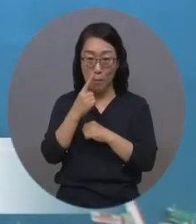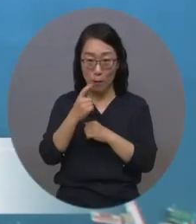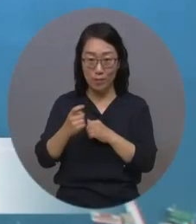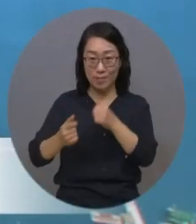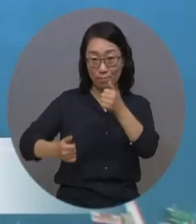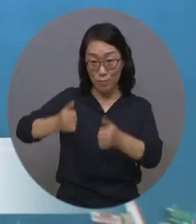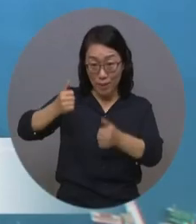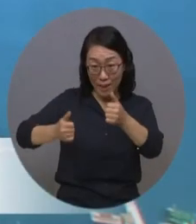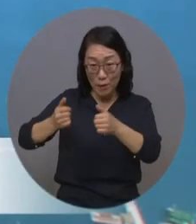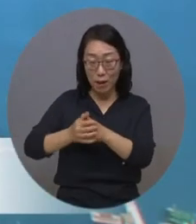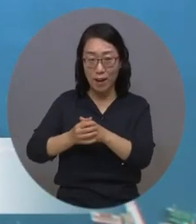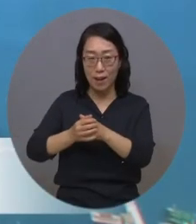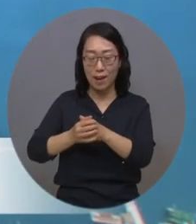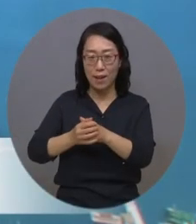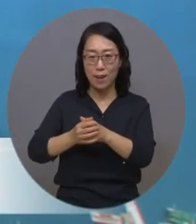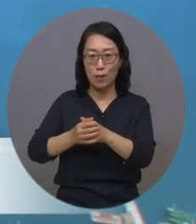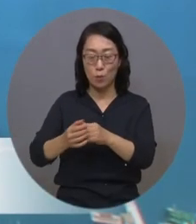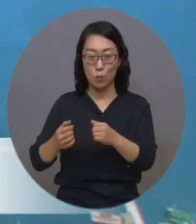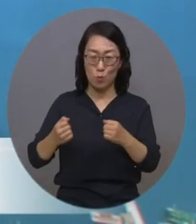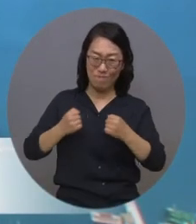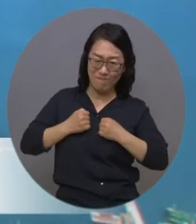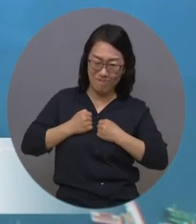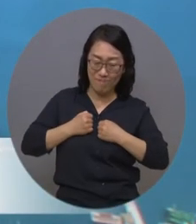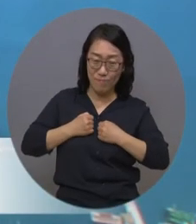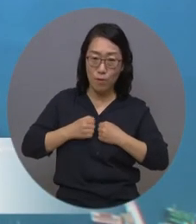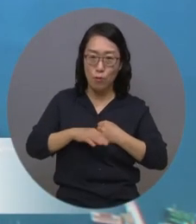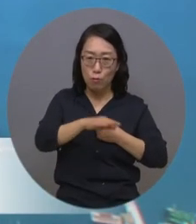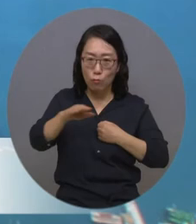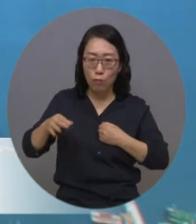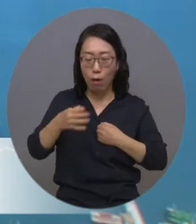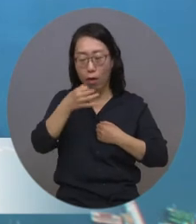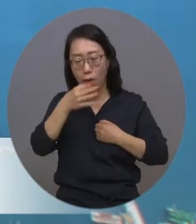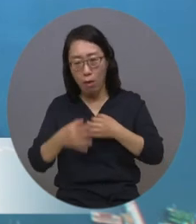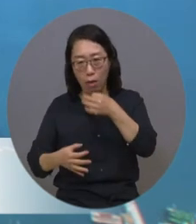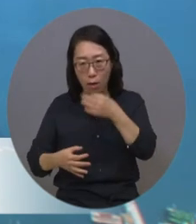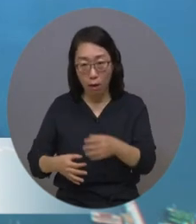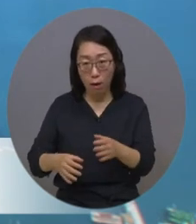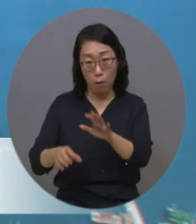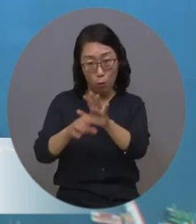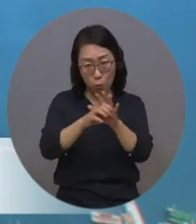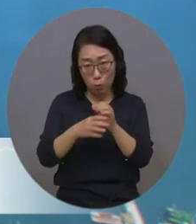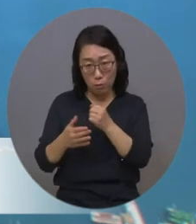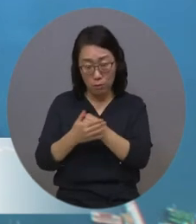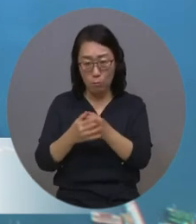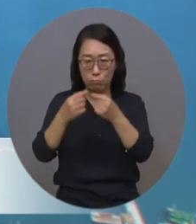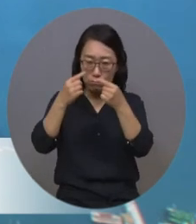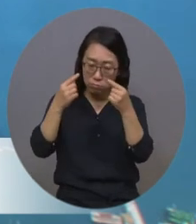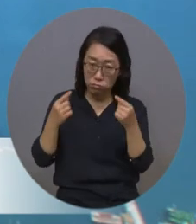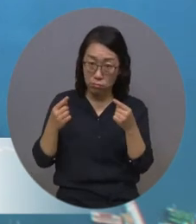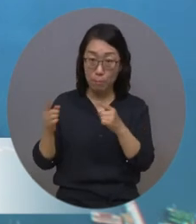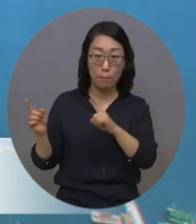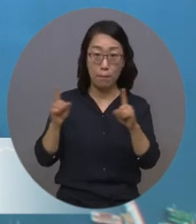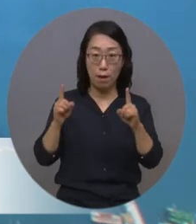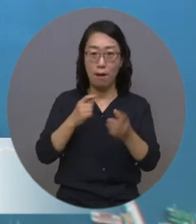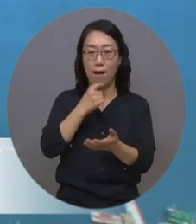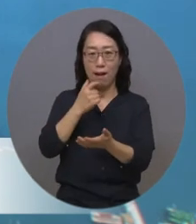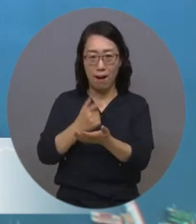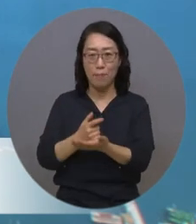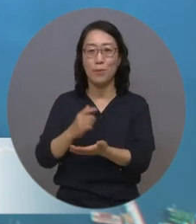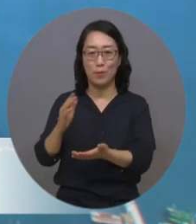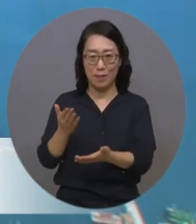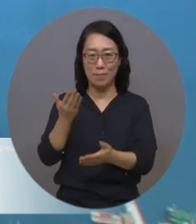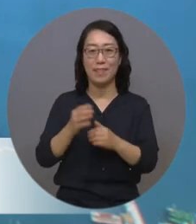멋진 플레이와 후원은 코로나로 지친 우리 국민들에게 큰 기쁨과 감동을 선사할